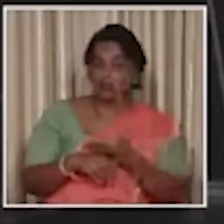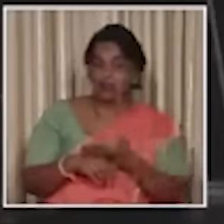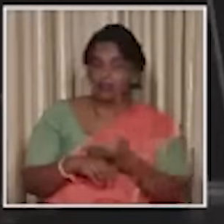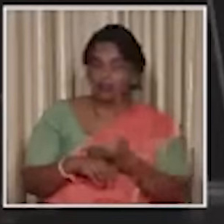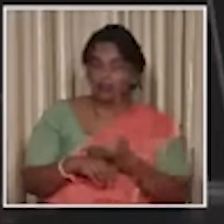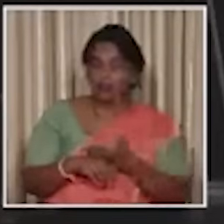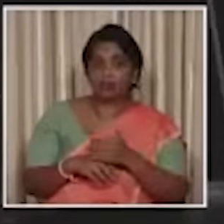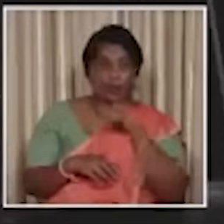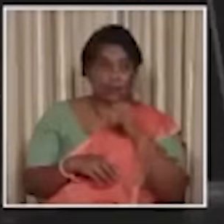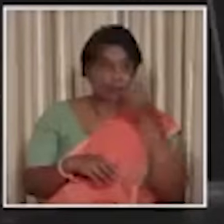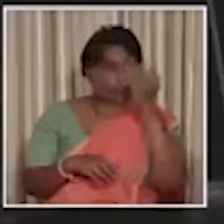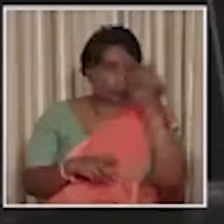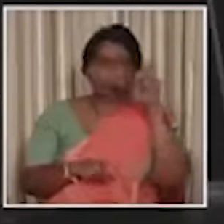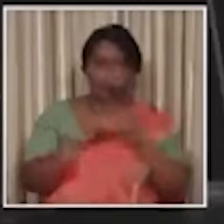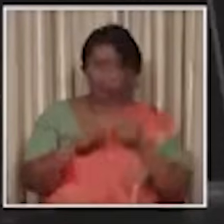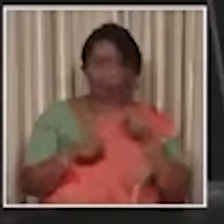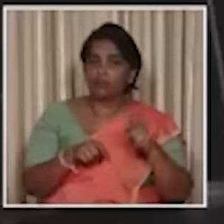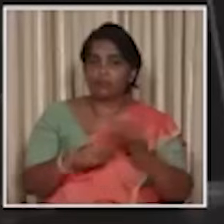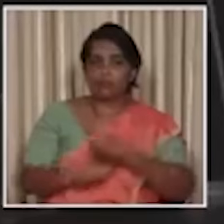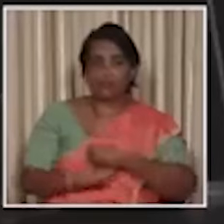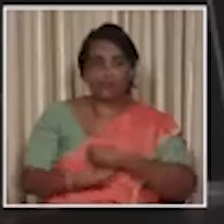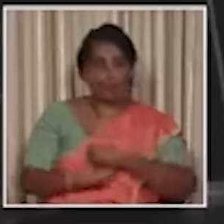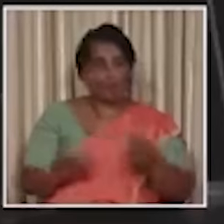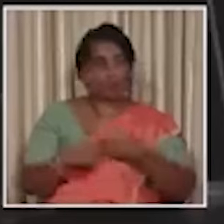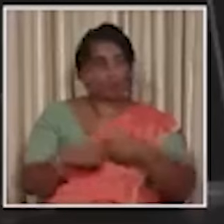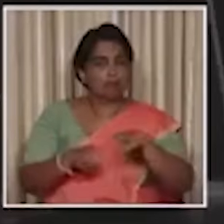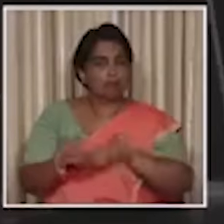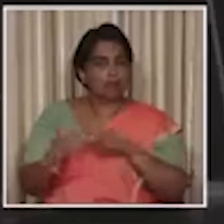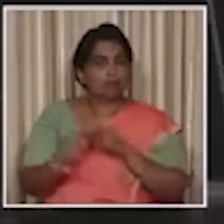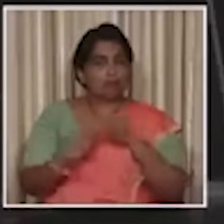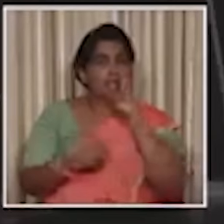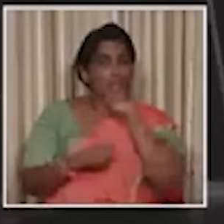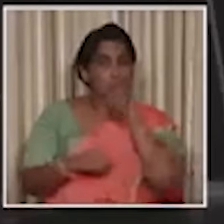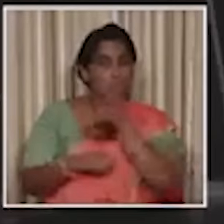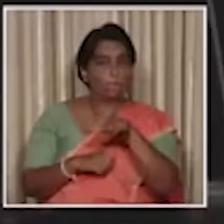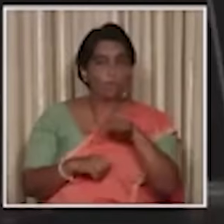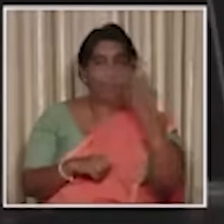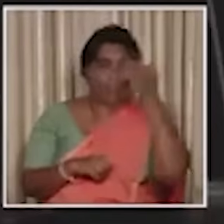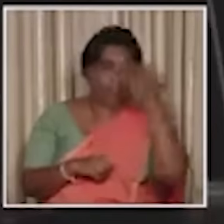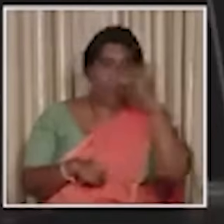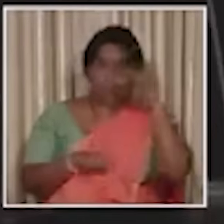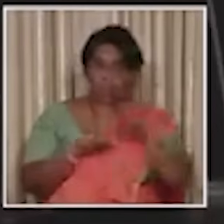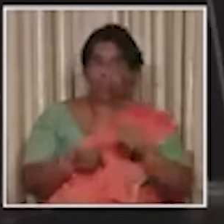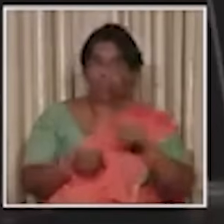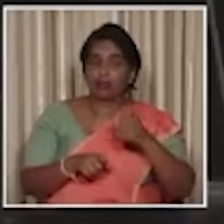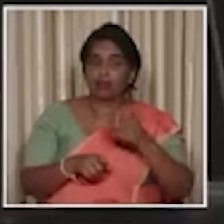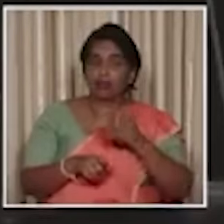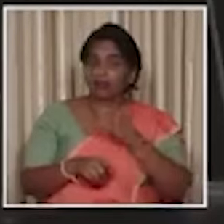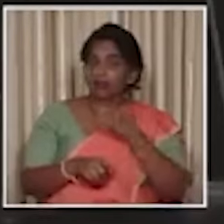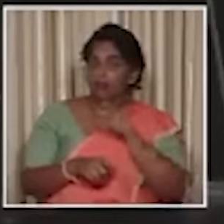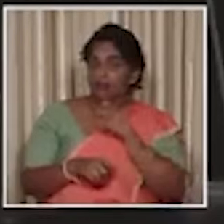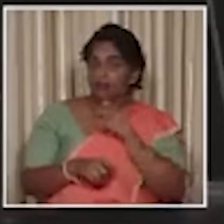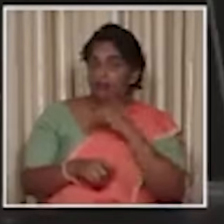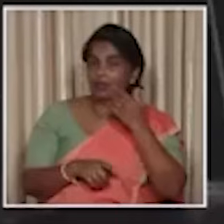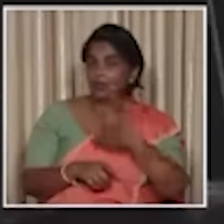அழிந்து தங்களுடைய முழுமையான கிளிநொச்சியிலே அமைக்கப்பட்டிருக்கிற தமிழ் மக்களுடைய இதயங்களை துளைத்துச் செல்லும் சின்னத்தை பாருங்கள். ஆகவே